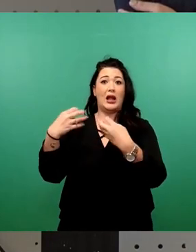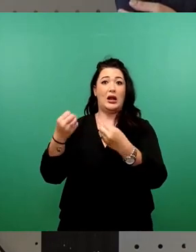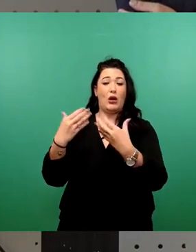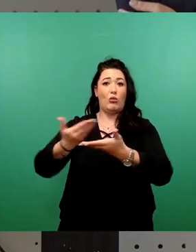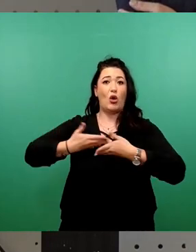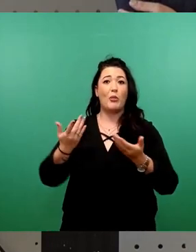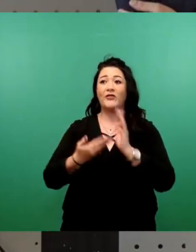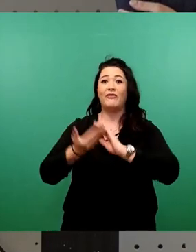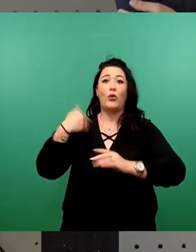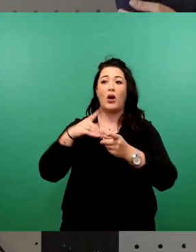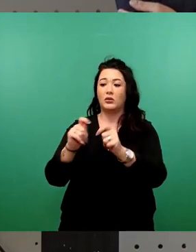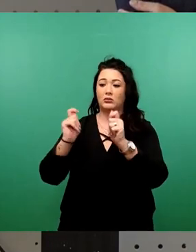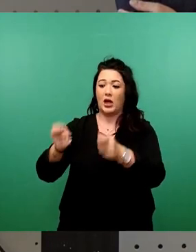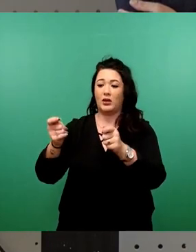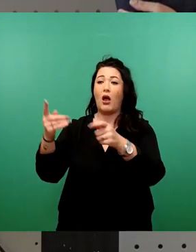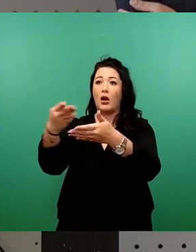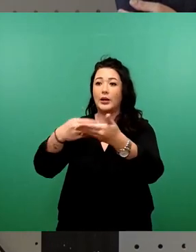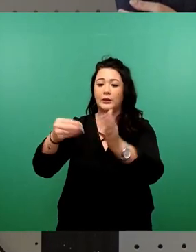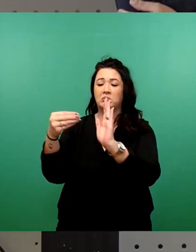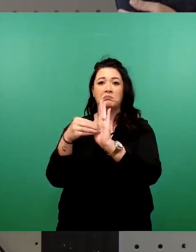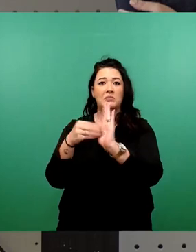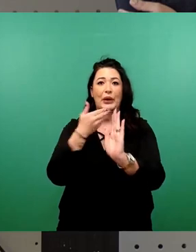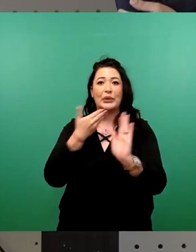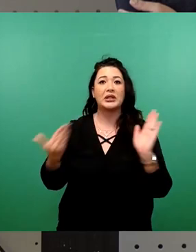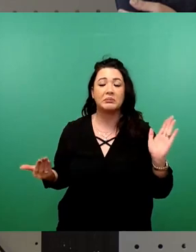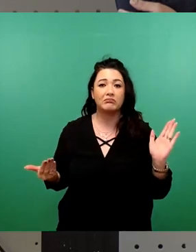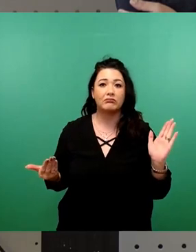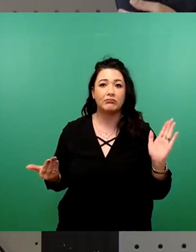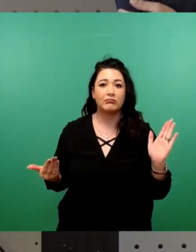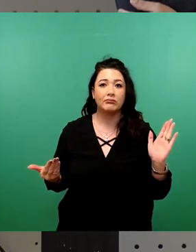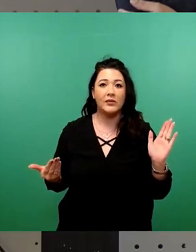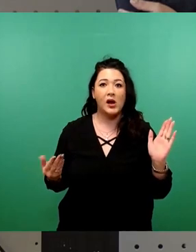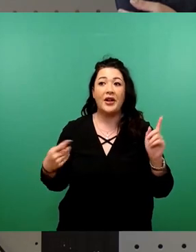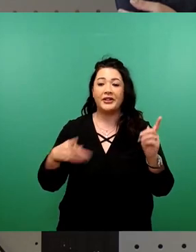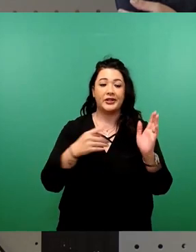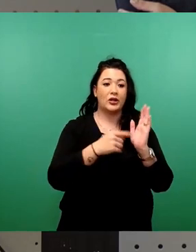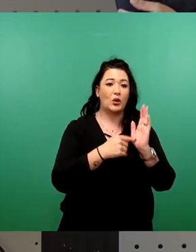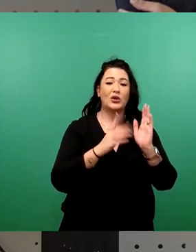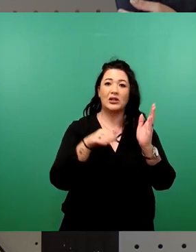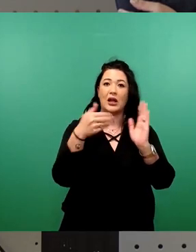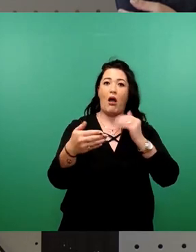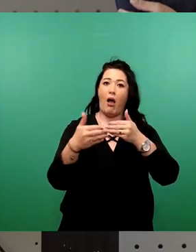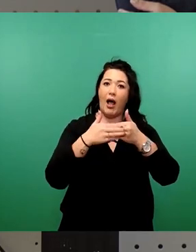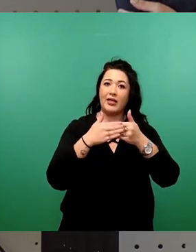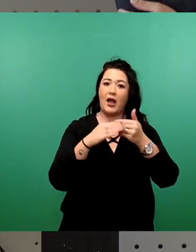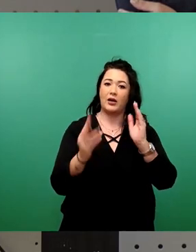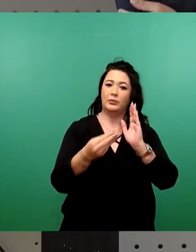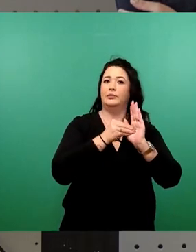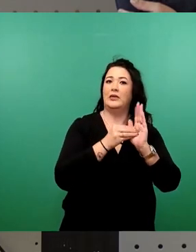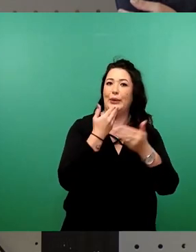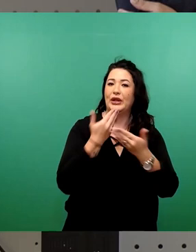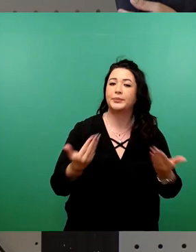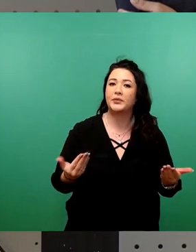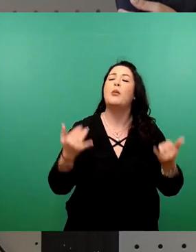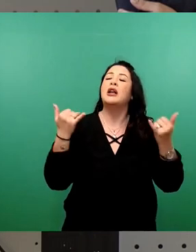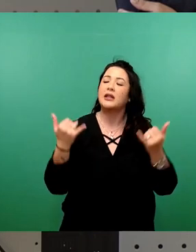eingebracht worden. Diese Begründung ist nicht dieser Vorlage angefügt, wo man das normalerweise tun würde, aber wir haben sie ja jetzt auch